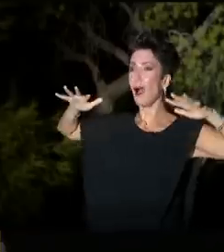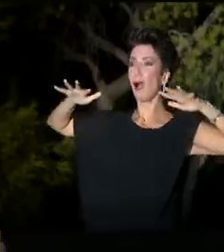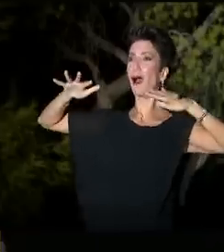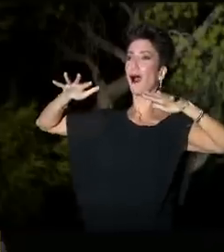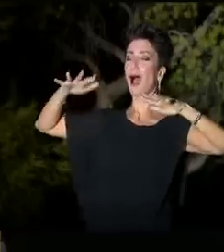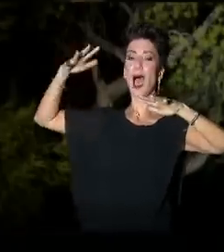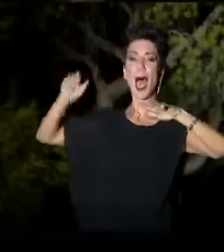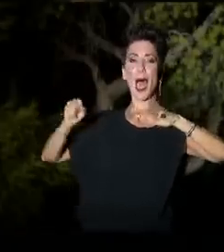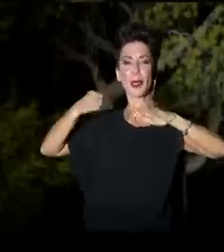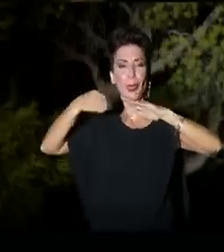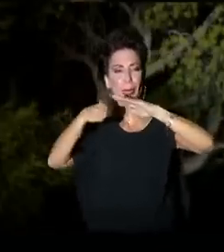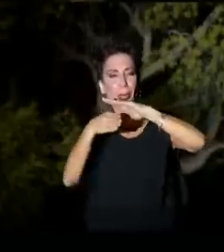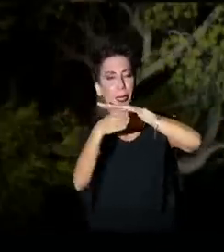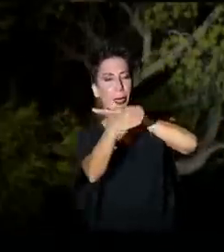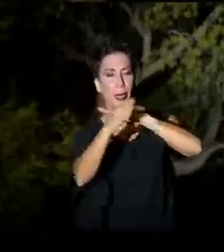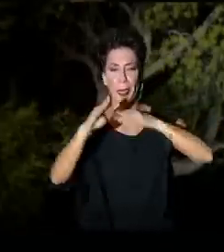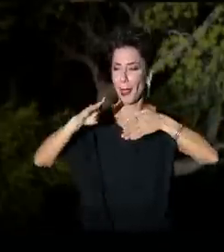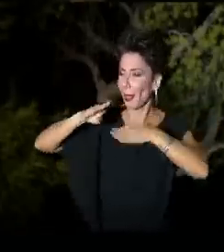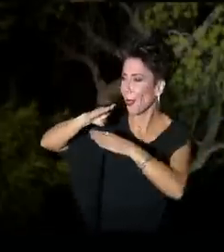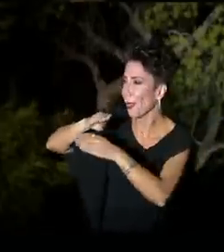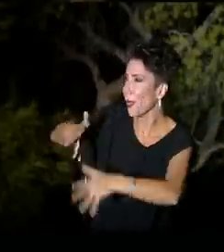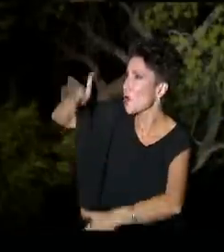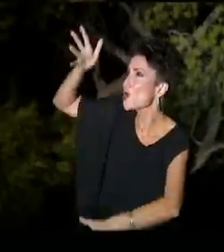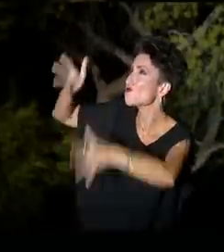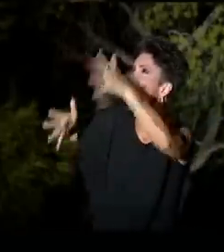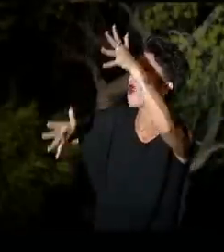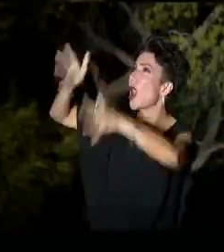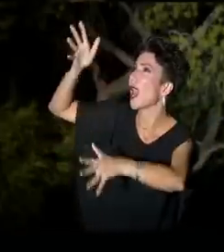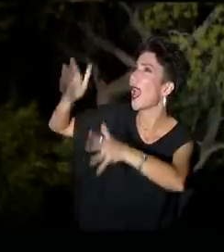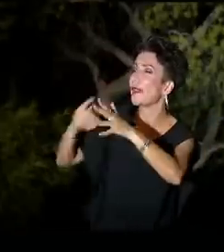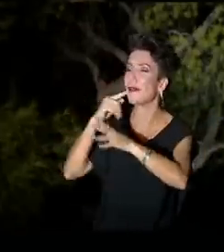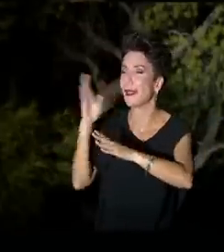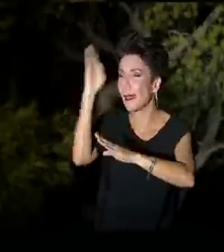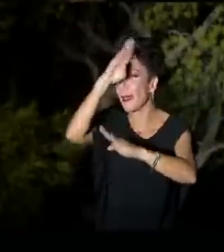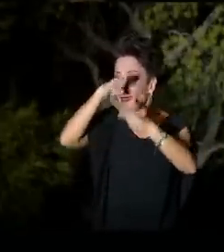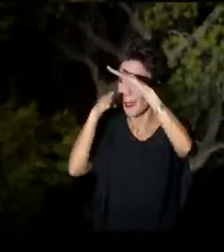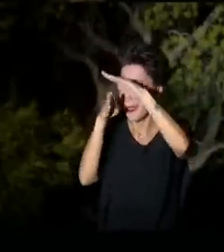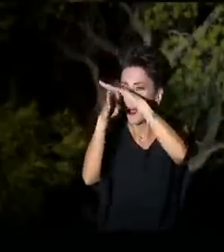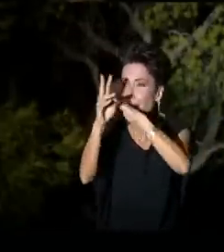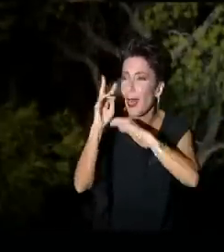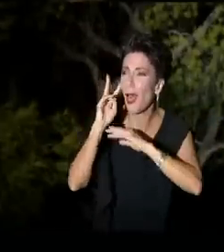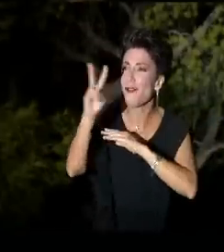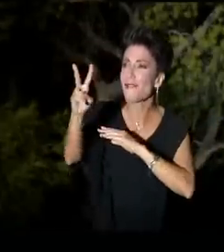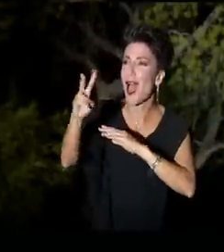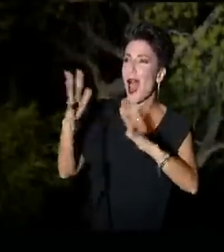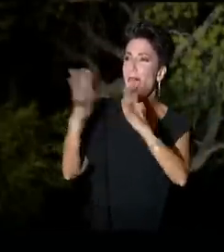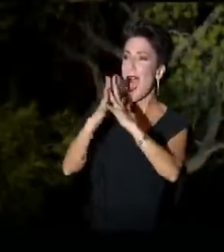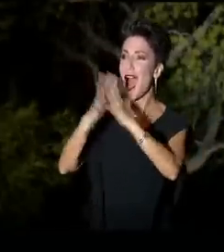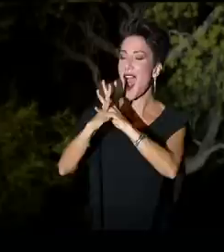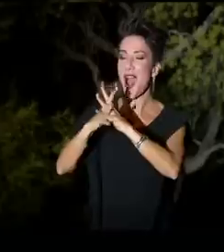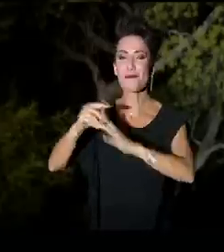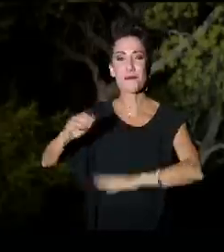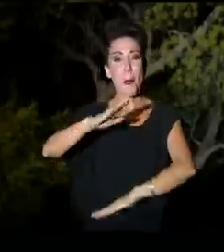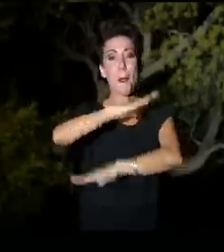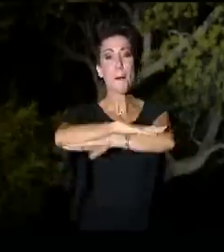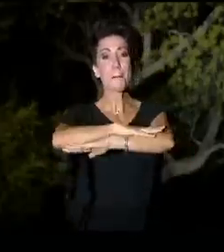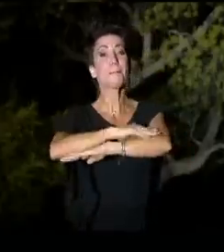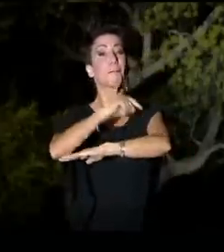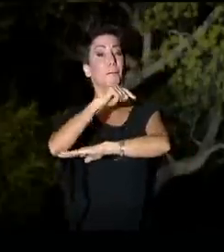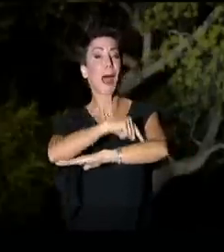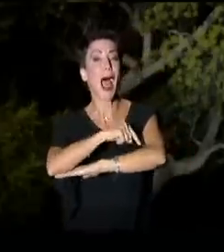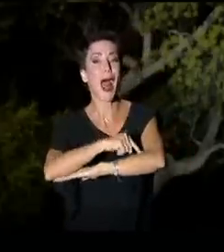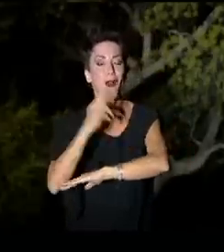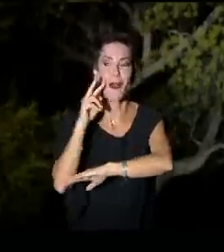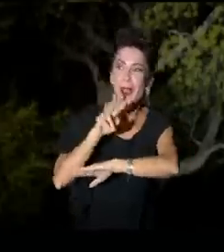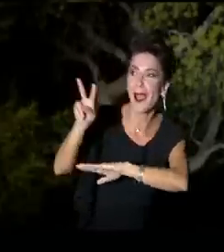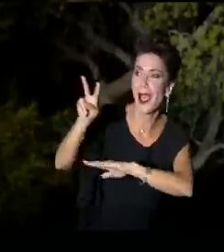ένα στενό ανάμεσα σε δύο πολυκατοικίες και ένα γιασεμί, από μπαλκόνια και ταράτσες στο Νέο Κόσμο, στο Εγάλεο,